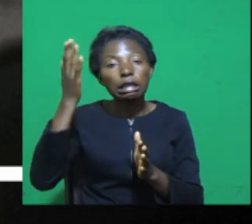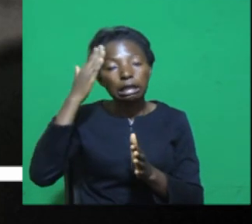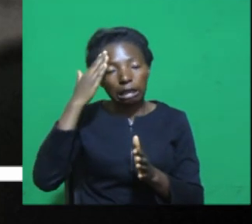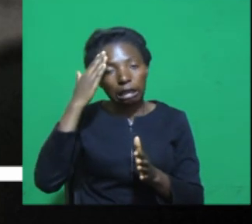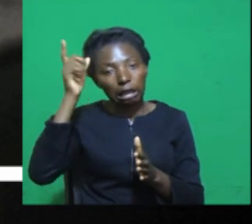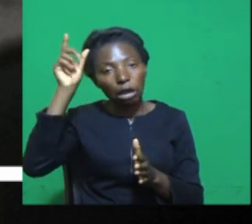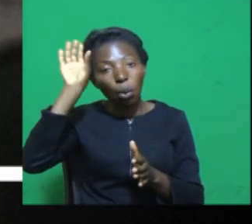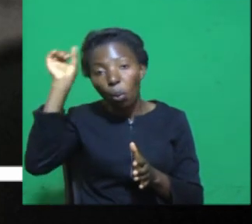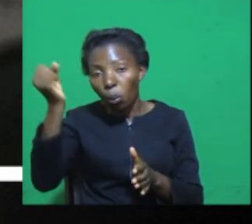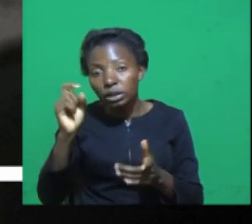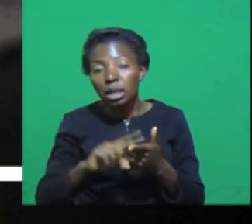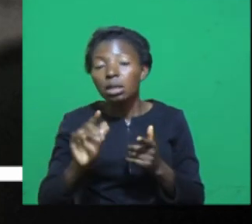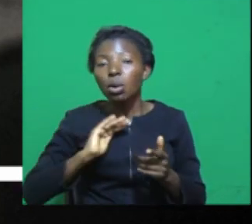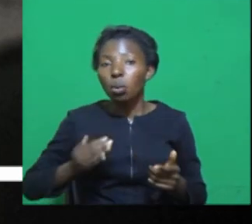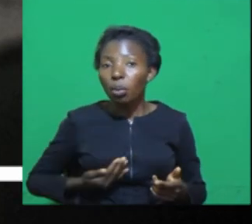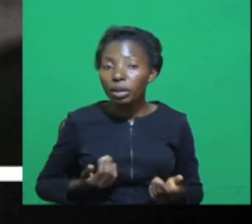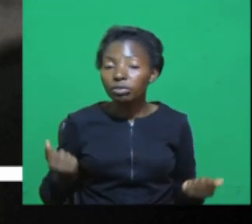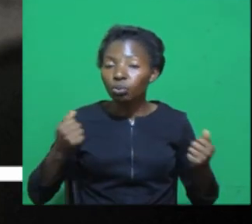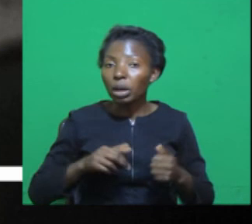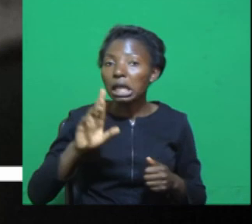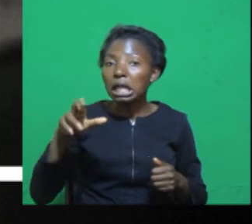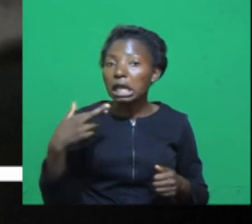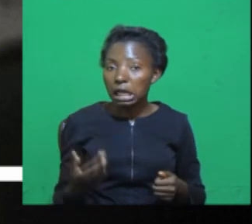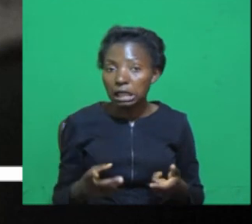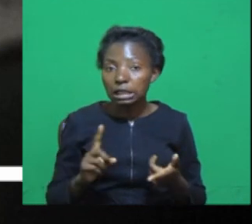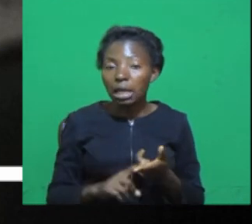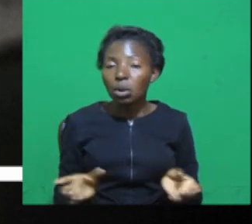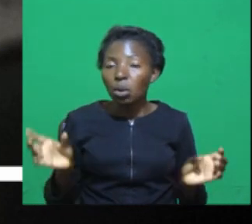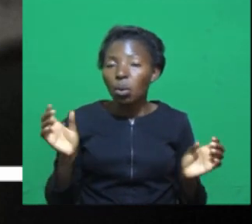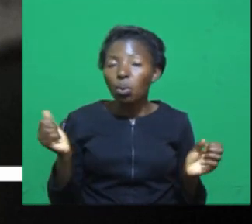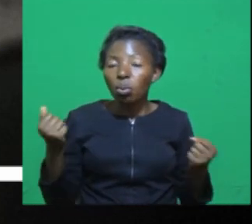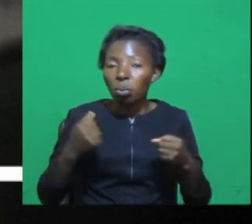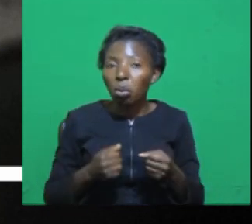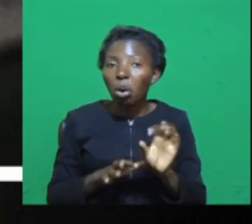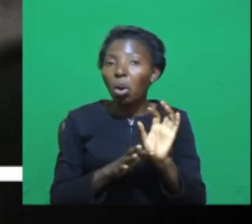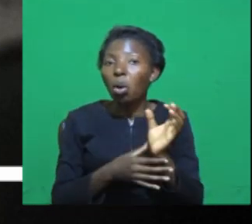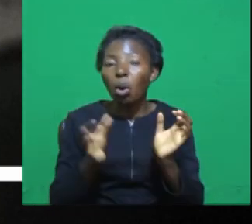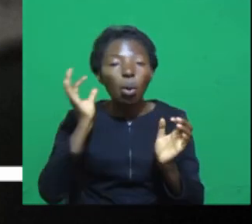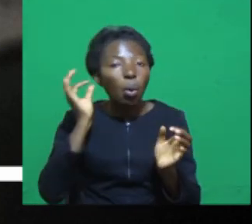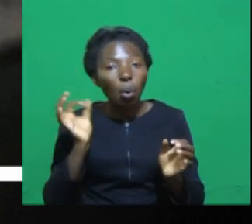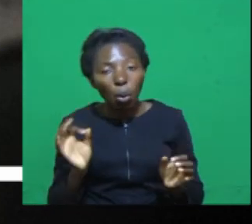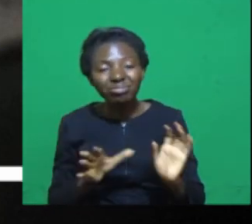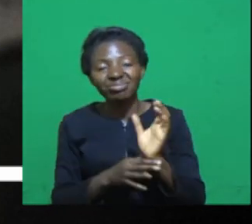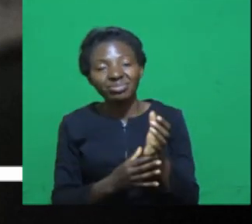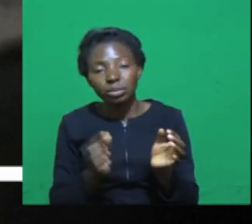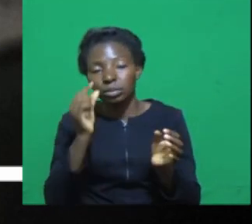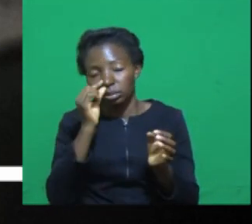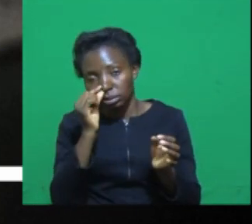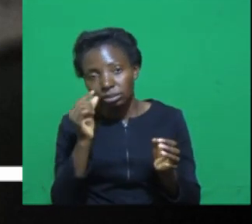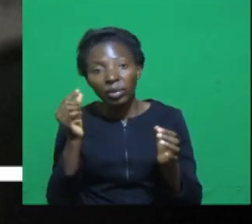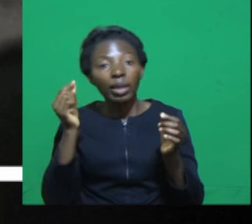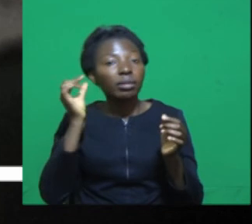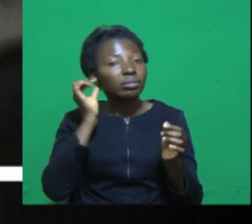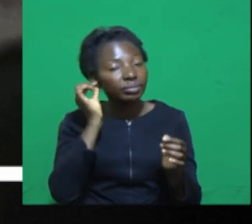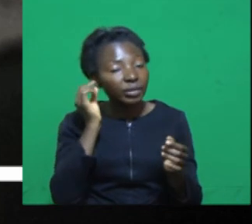akanga akapfeka nguo tsvuku neshava, akashonga ndarama namabwe anokosha namaparera, nomuruoko rwake